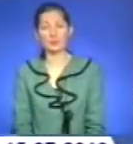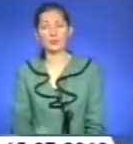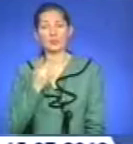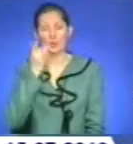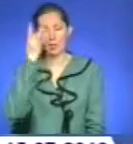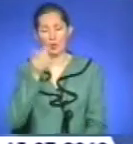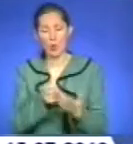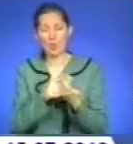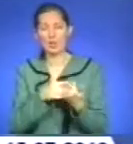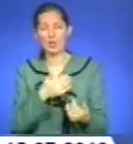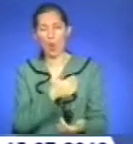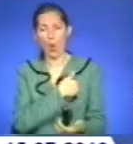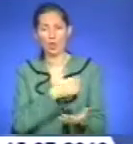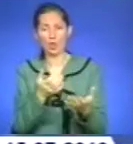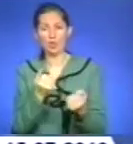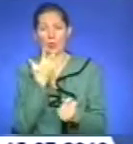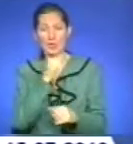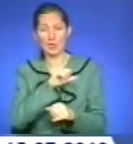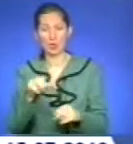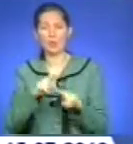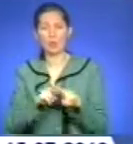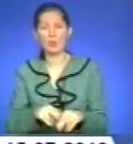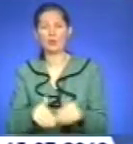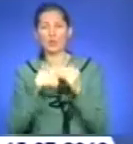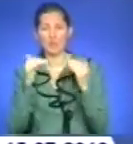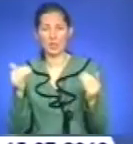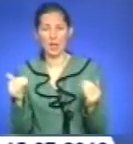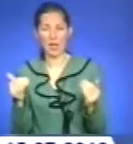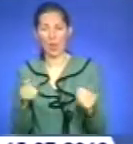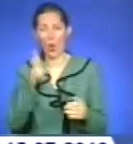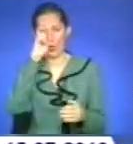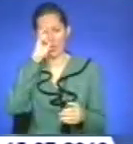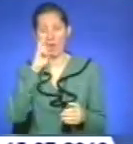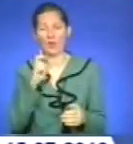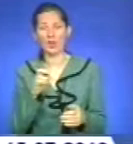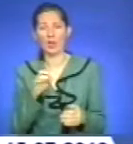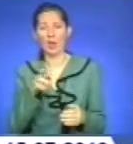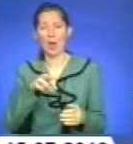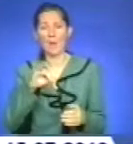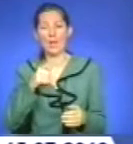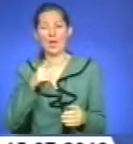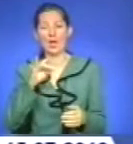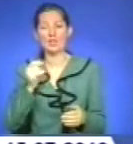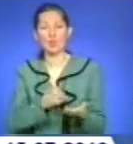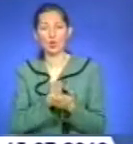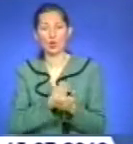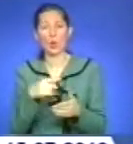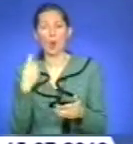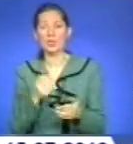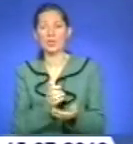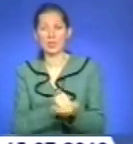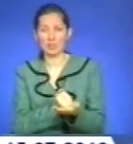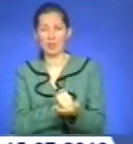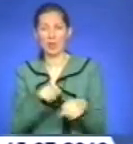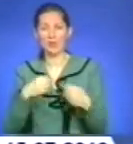Влітку кількість охочих отримати закордонний паспорт зростає. У Державній міграційній службі в області затримка з видачею